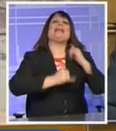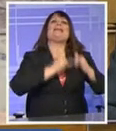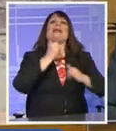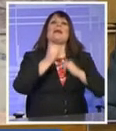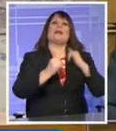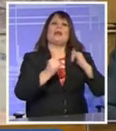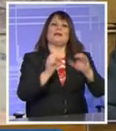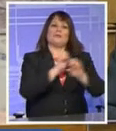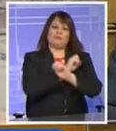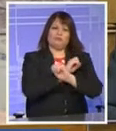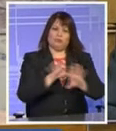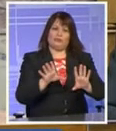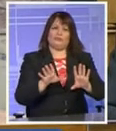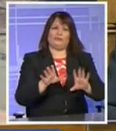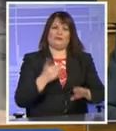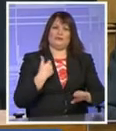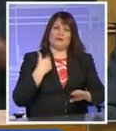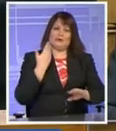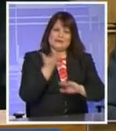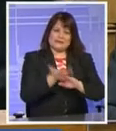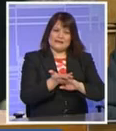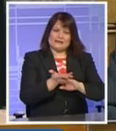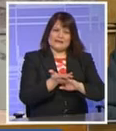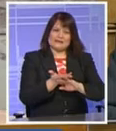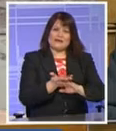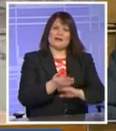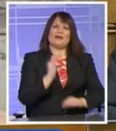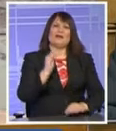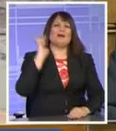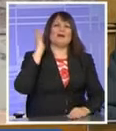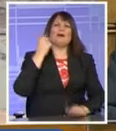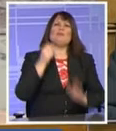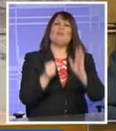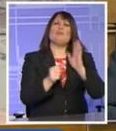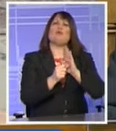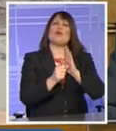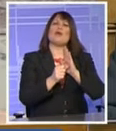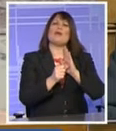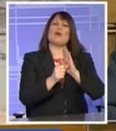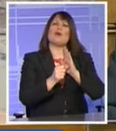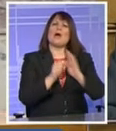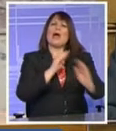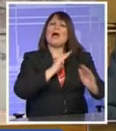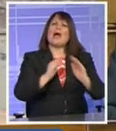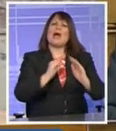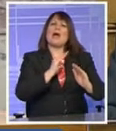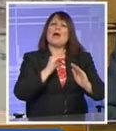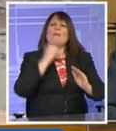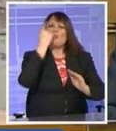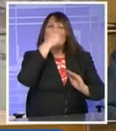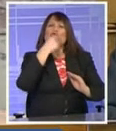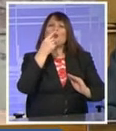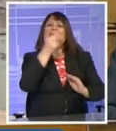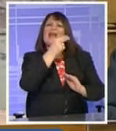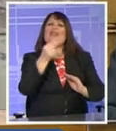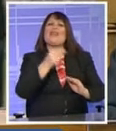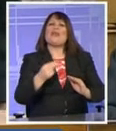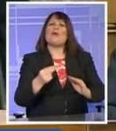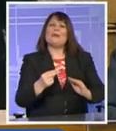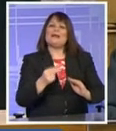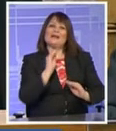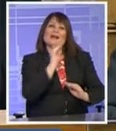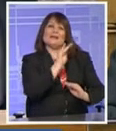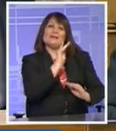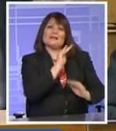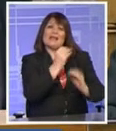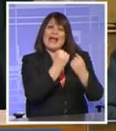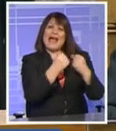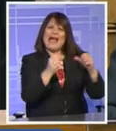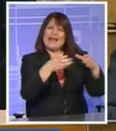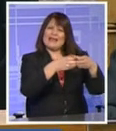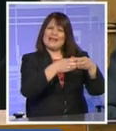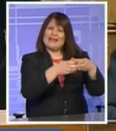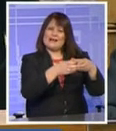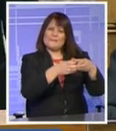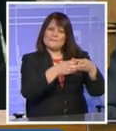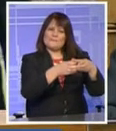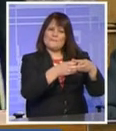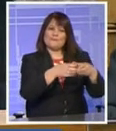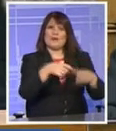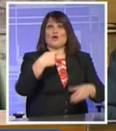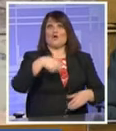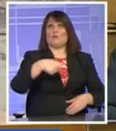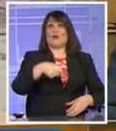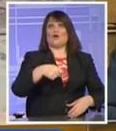διαδίκτυο. Είχα ζητήσει και τη γνώμη του τότε Προέδρου της Αρχής Προστασίας των Προσωπικών Δεδομένων, πάρα πολύ έμπειρου και έγκριτου